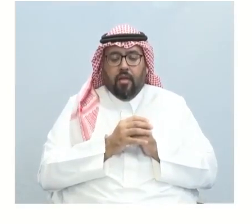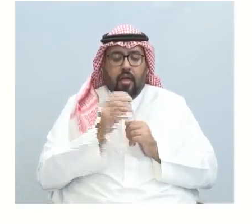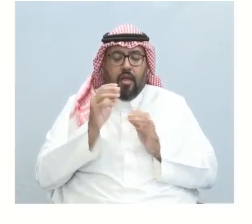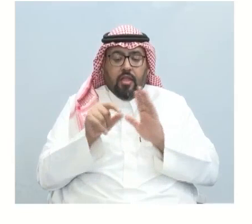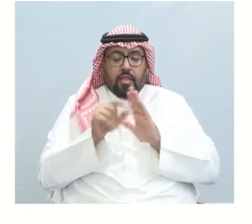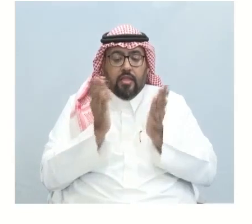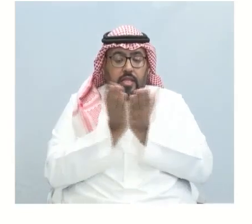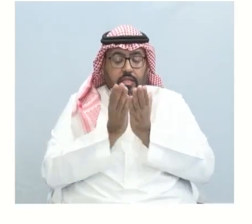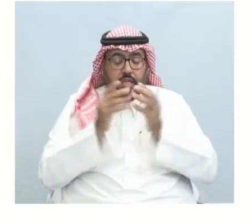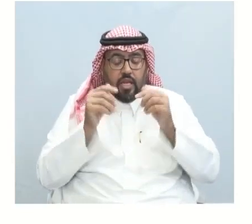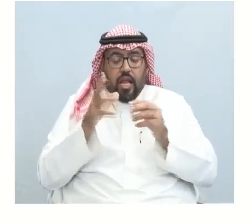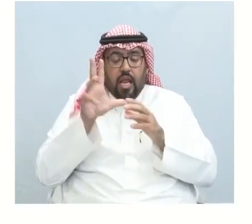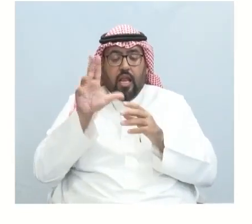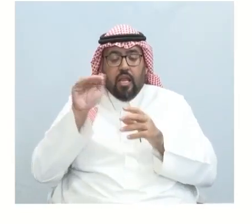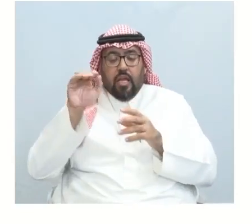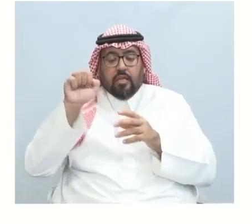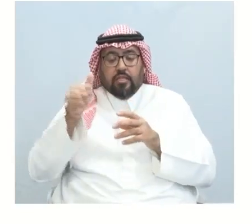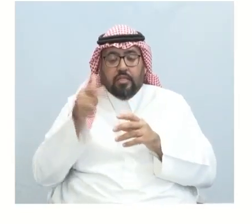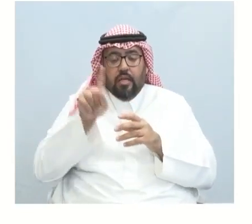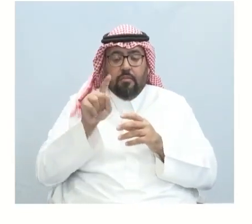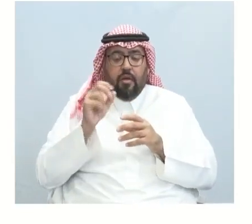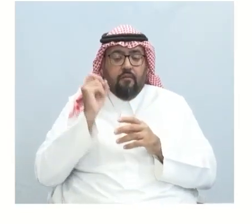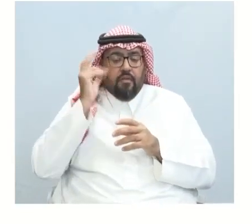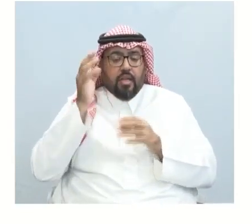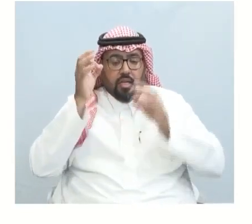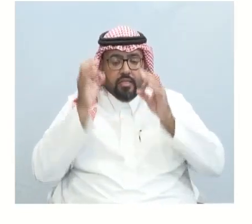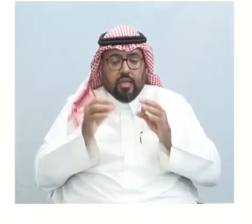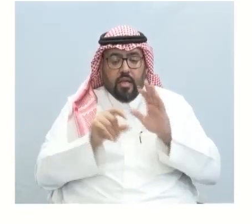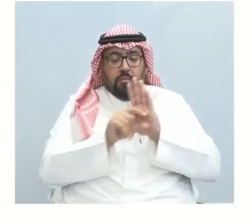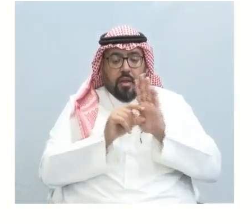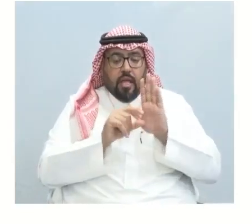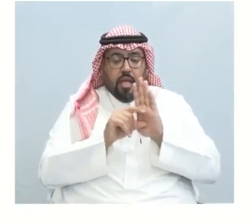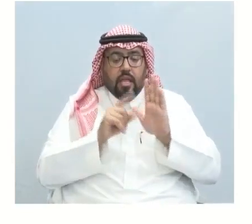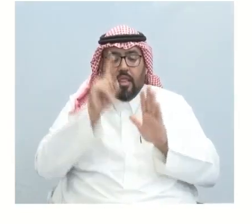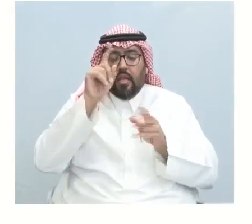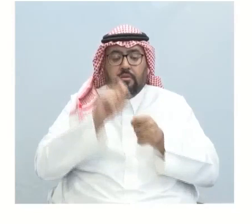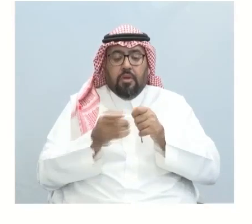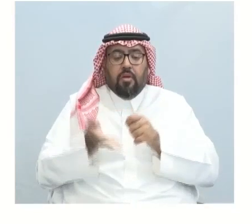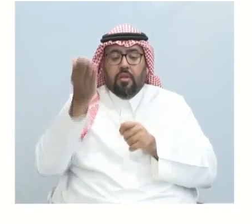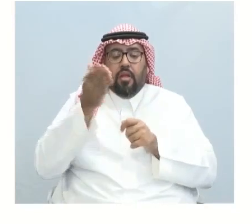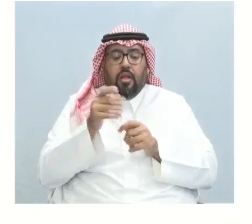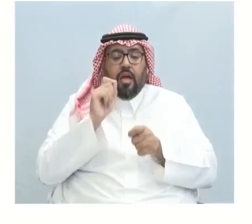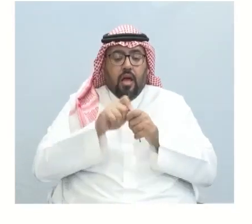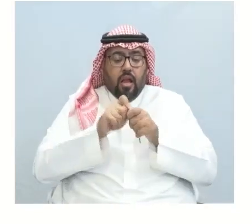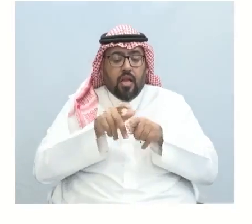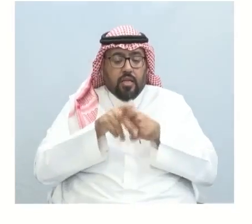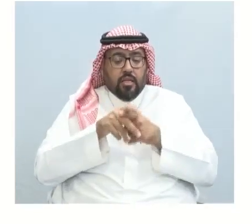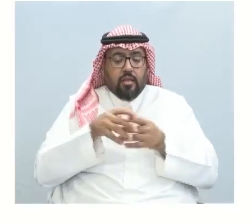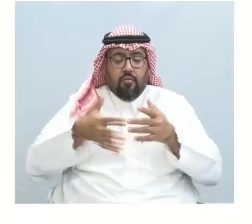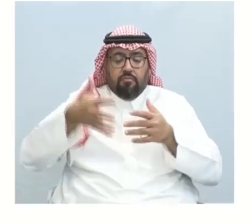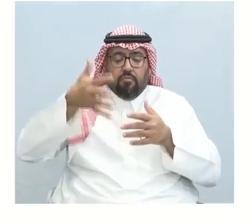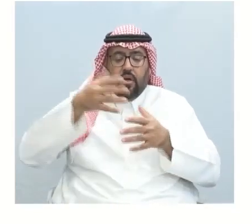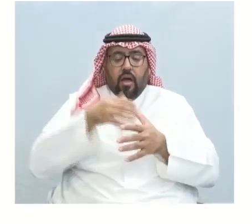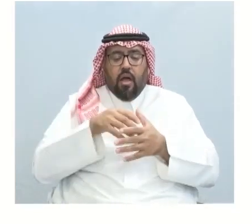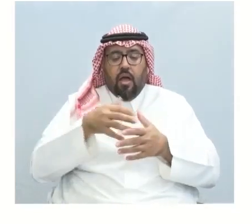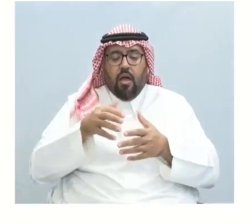في درس الاخصاب لدينا فكره رئيسه تنص فكرتنا الرئيسه من ايات الله سبحانه وتعالى في خلقه ان جعل الانسان ينمو من خليه